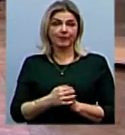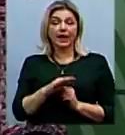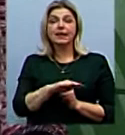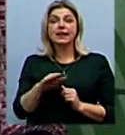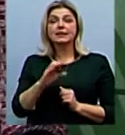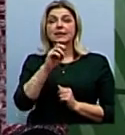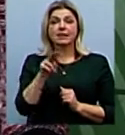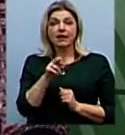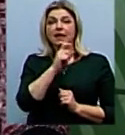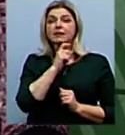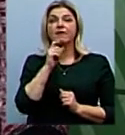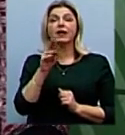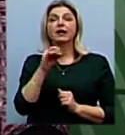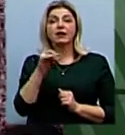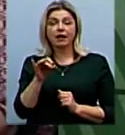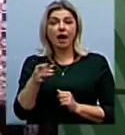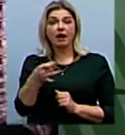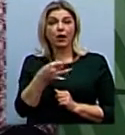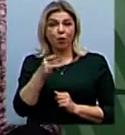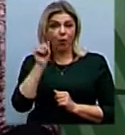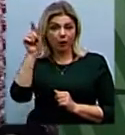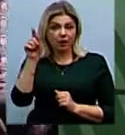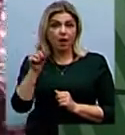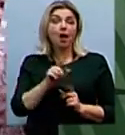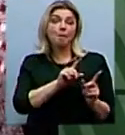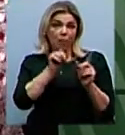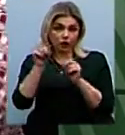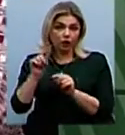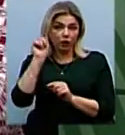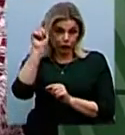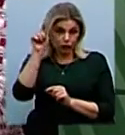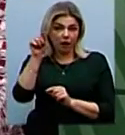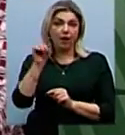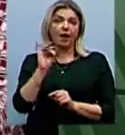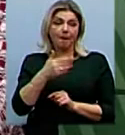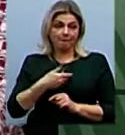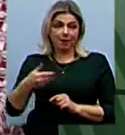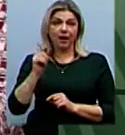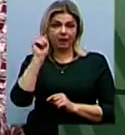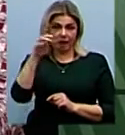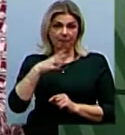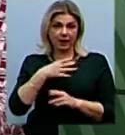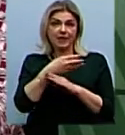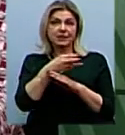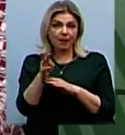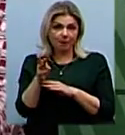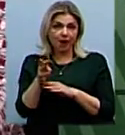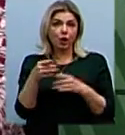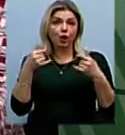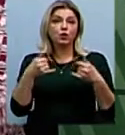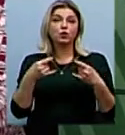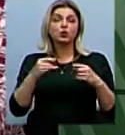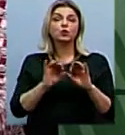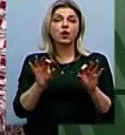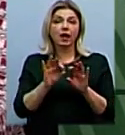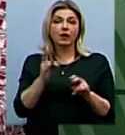сад в Северном, в микрорайоне Северный. То есть езжайте туда, мы там были, снимали сюжет. Там